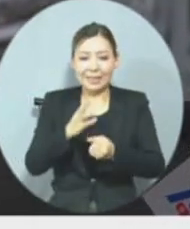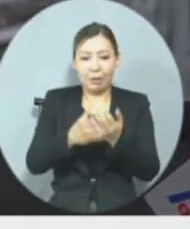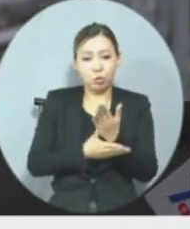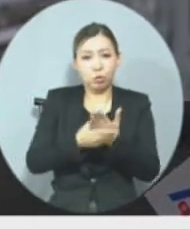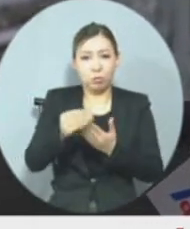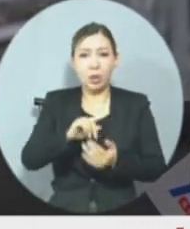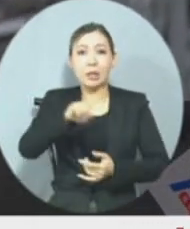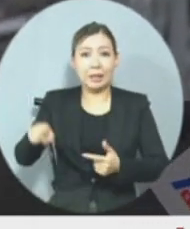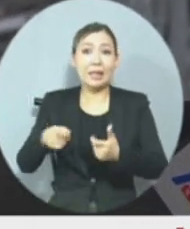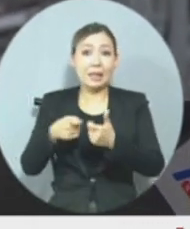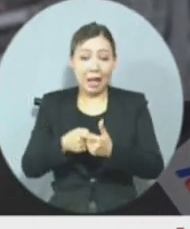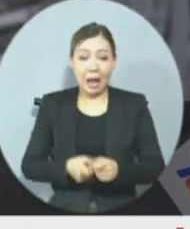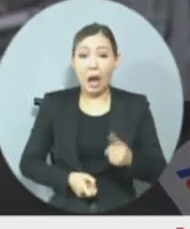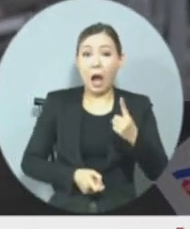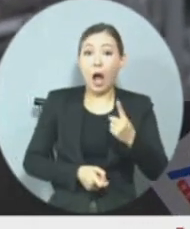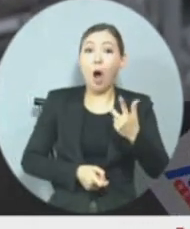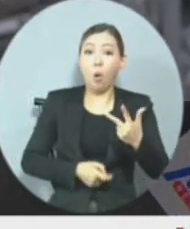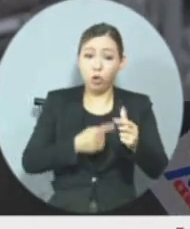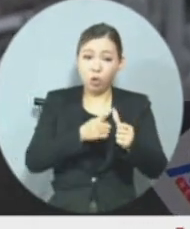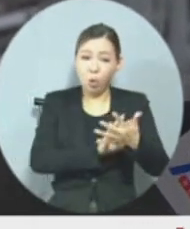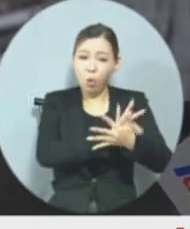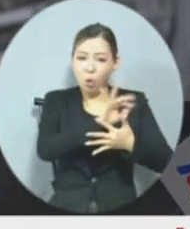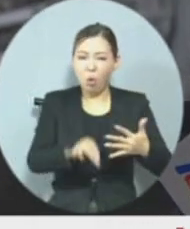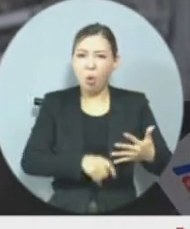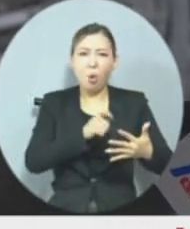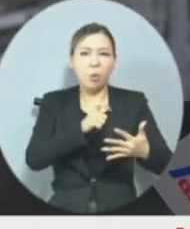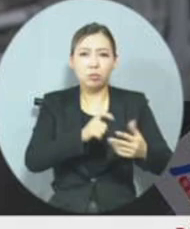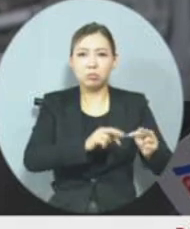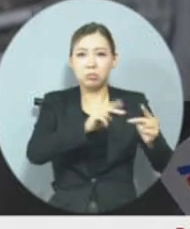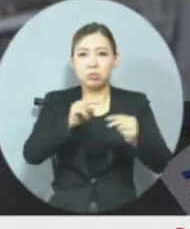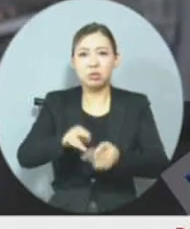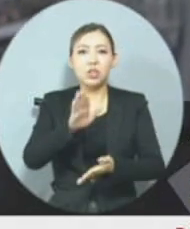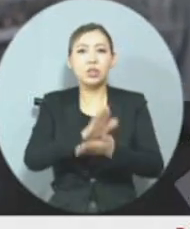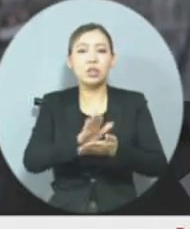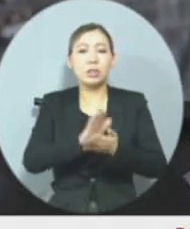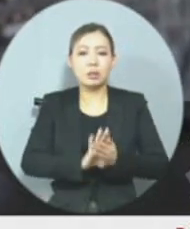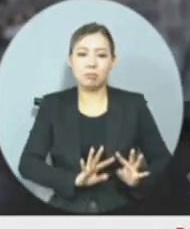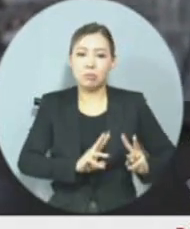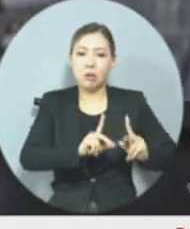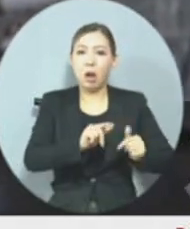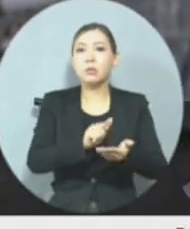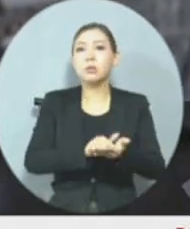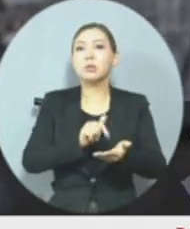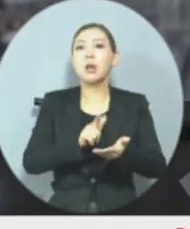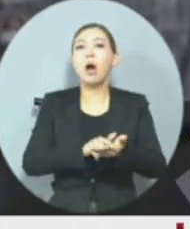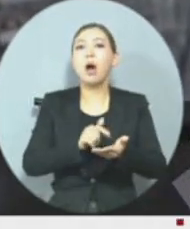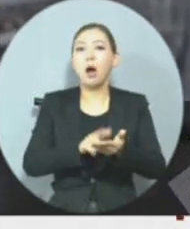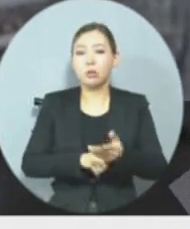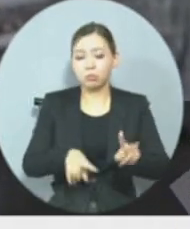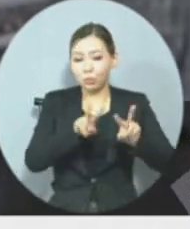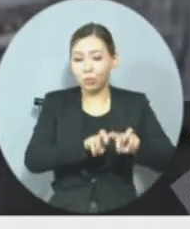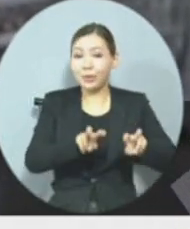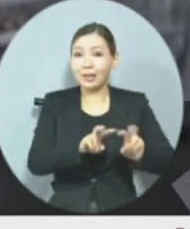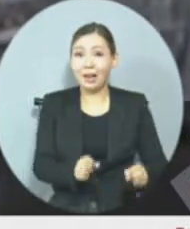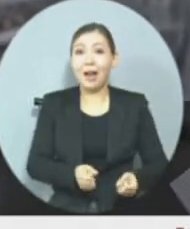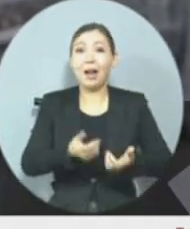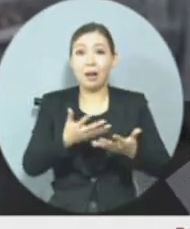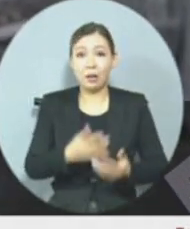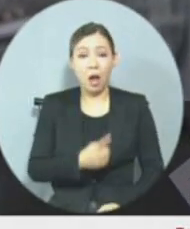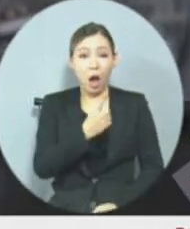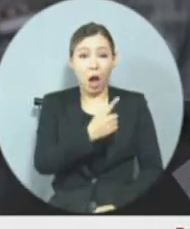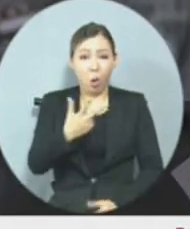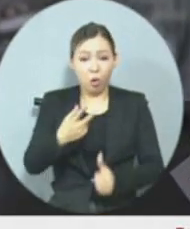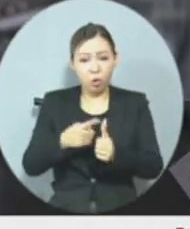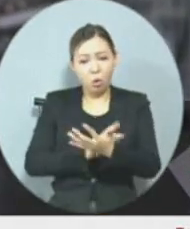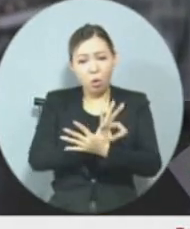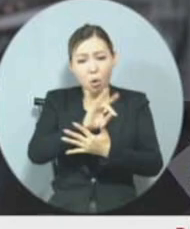төрлийнх нь хүнсний сав баглааг одоо бид нэр шинчилж сайжруулах шаардлагатай гэдэг ийм одоо дүгнэлт судалгаа гаргасан байгаа. Тэгэхээр энэ 13 нэр